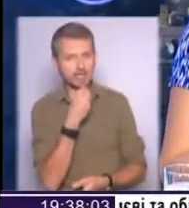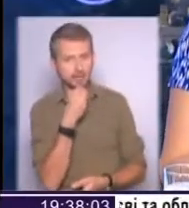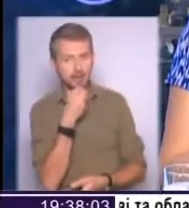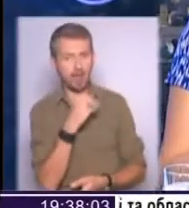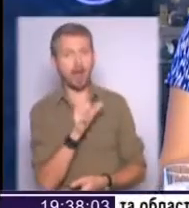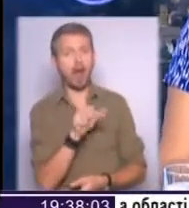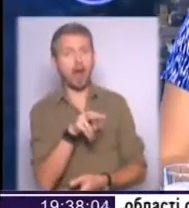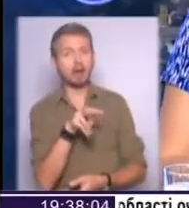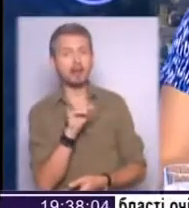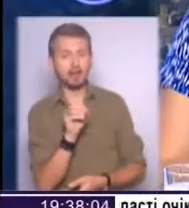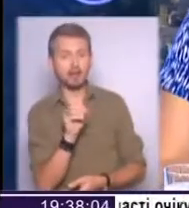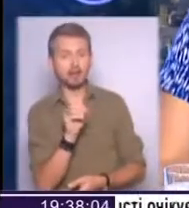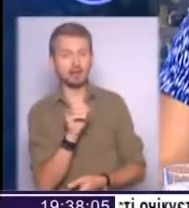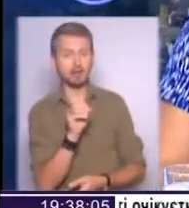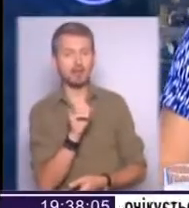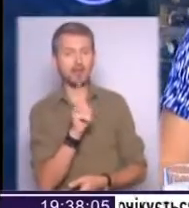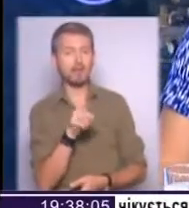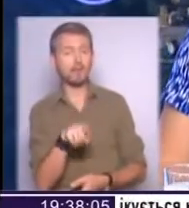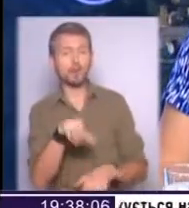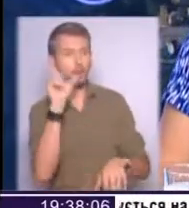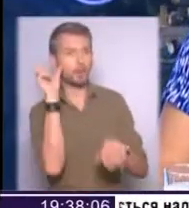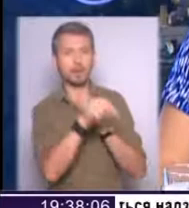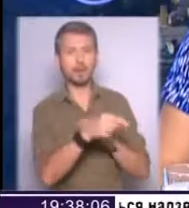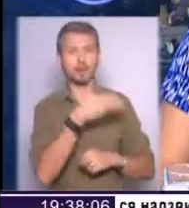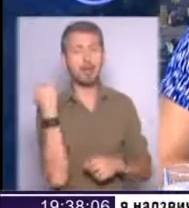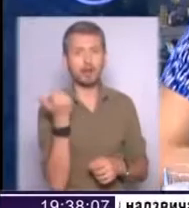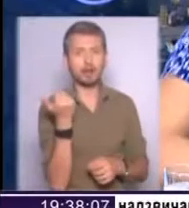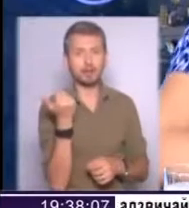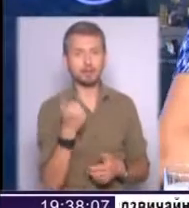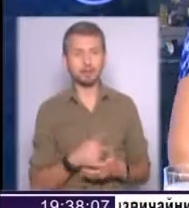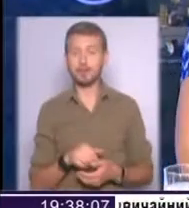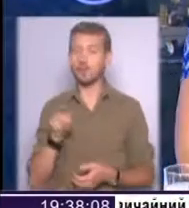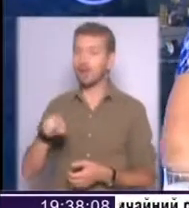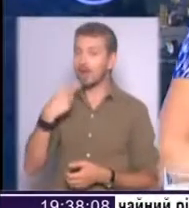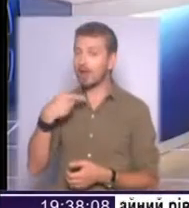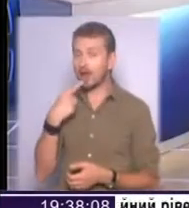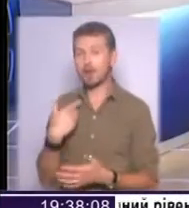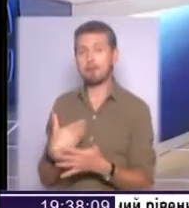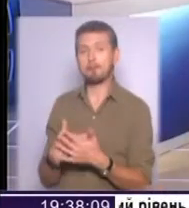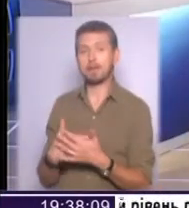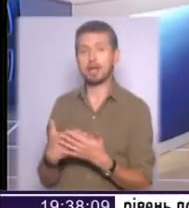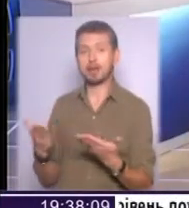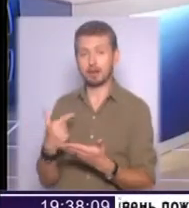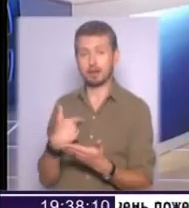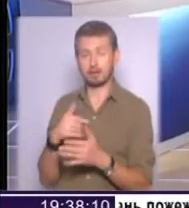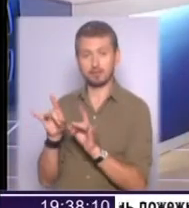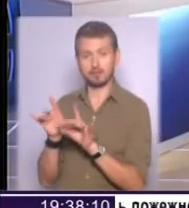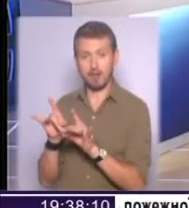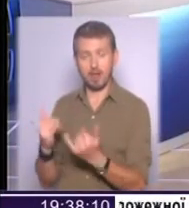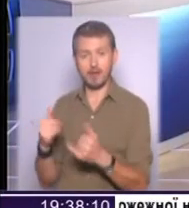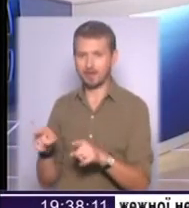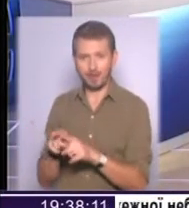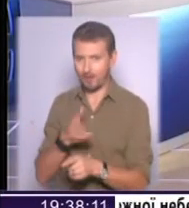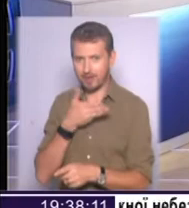але вони полетіли, їх уже немає. От ви кажете, прикладу, який я навела, а зараз уже такого